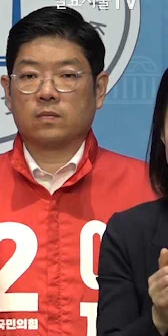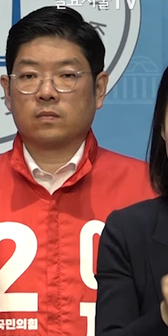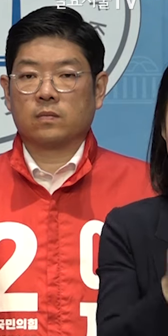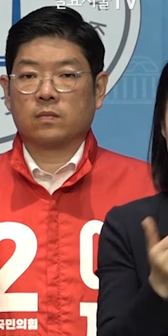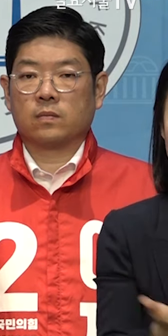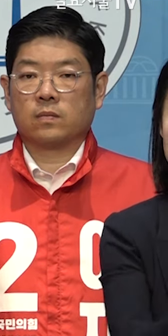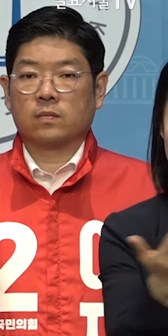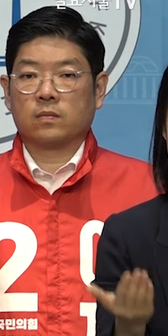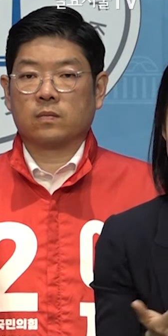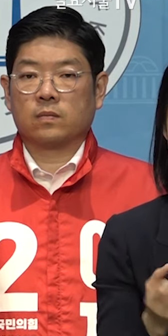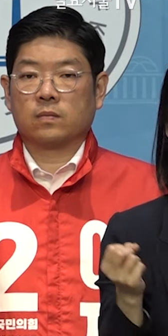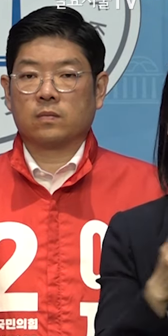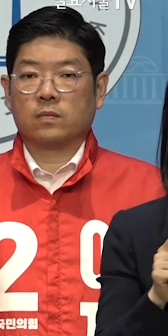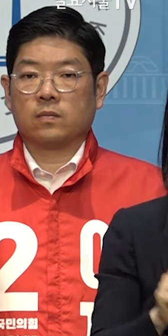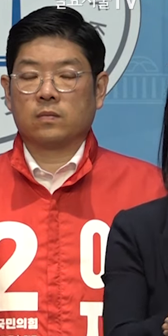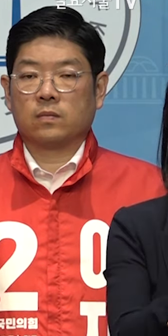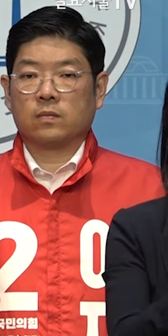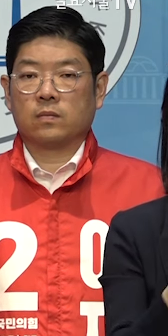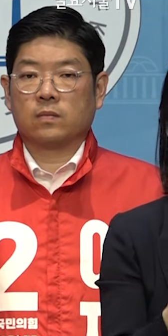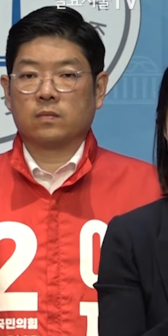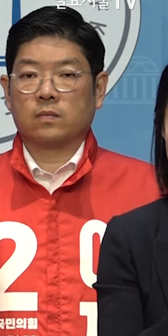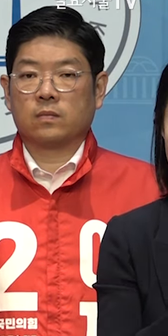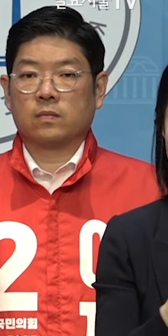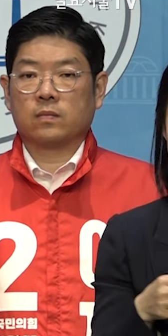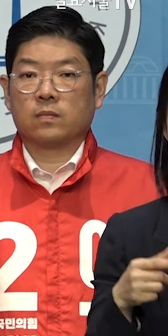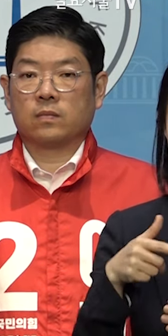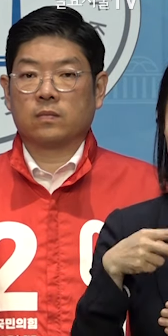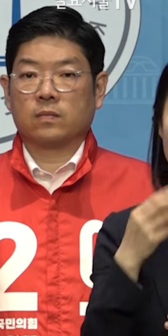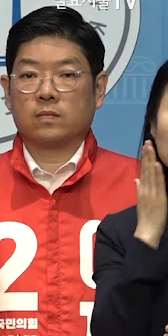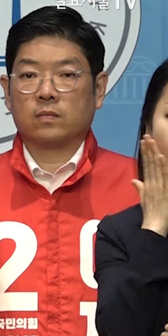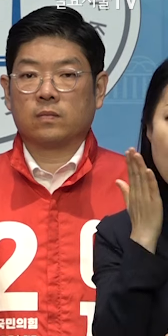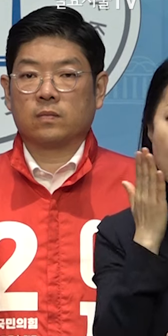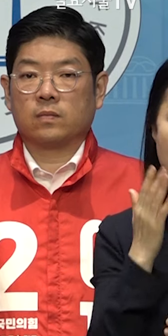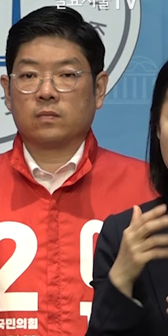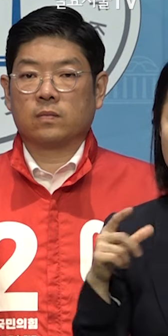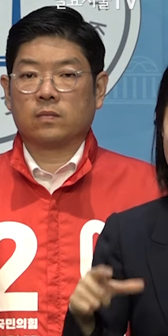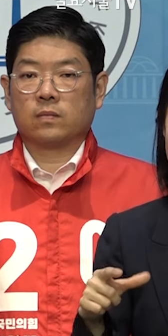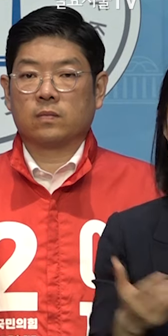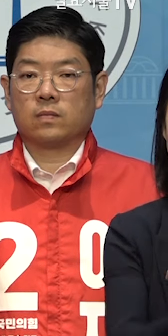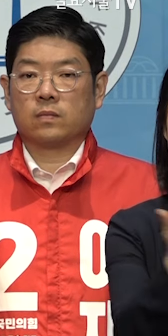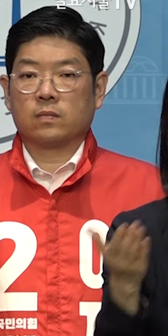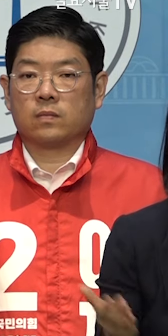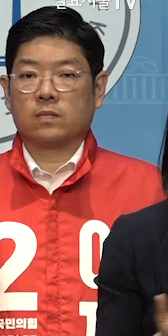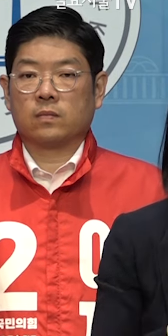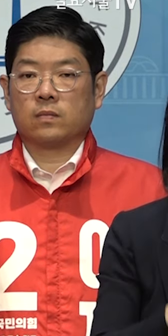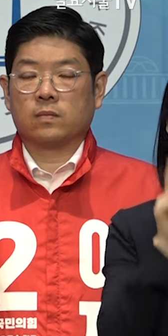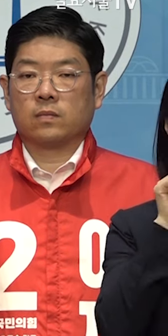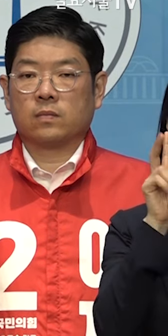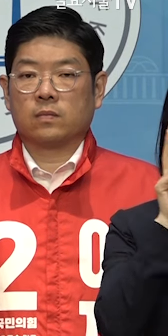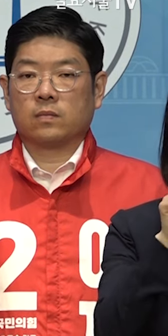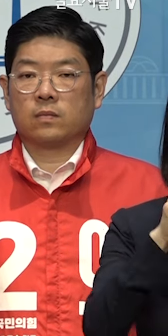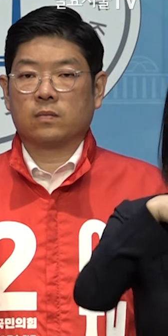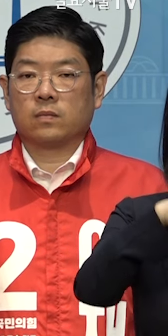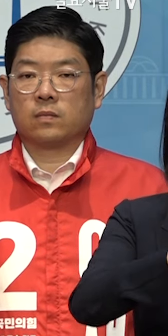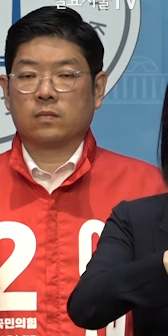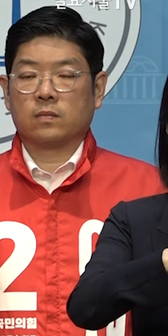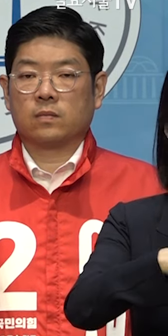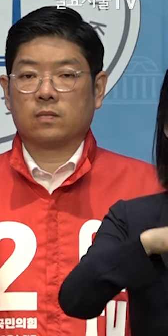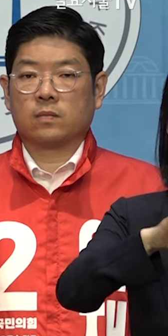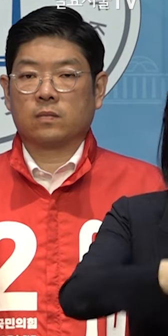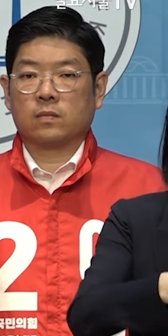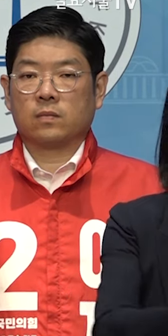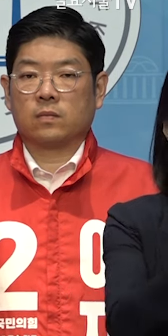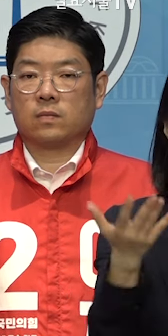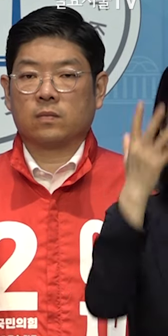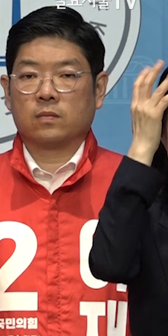여러분 그리고 강동중 도봉구민 여러분 내 모래 투표장에 가시기 전 두 가지 두 가지만 기억해